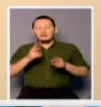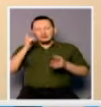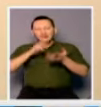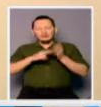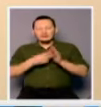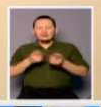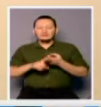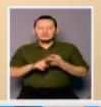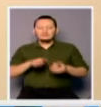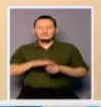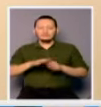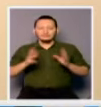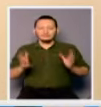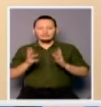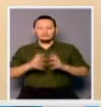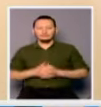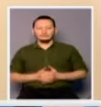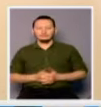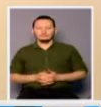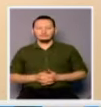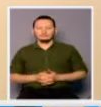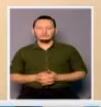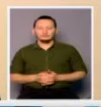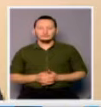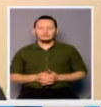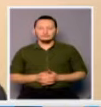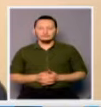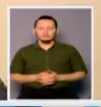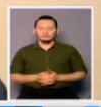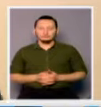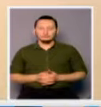адамдардың біз жанын сақтап қаламыз. Сондықтан бұл мәселе жан жақтан қаралу керек.